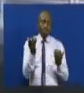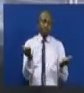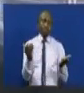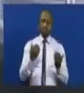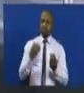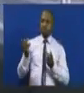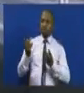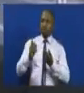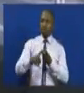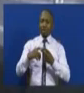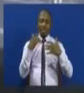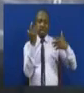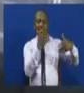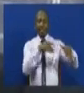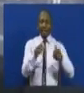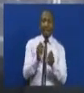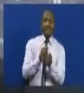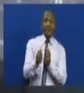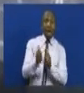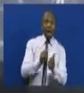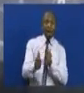nacheza game, na ni sasa